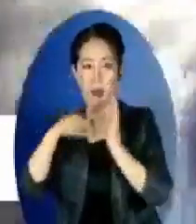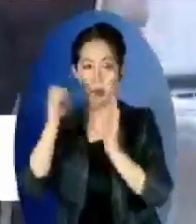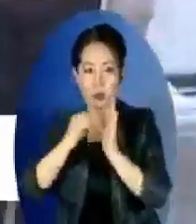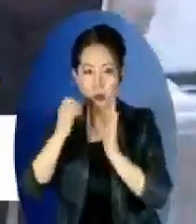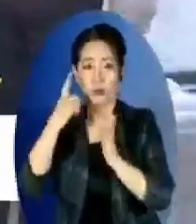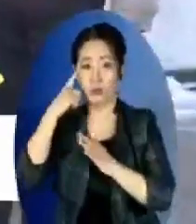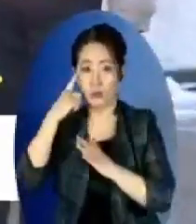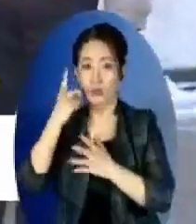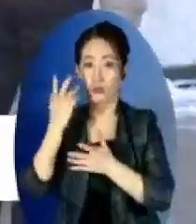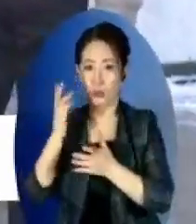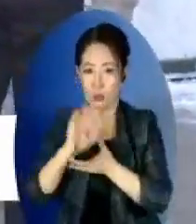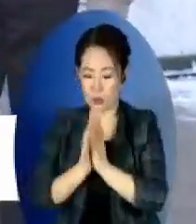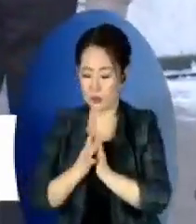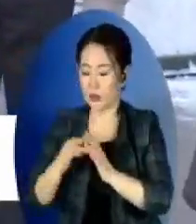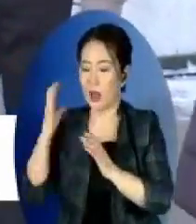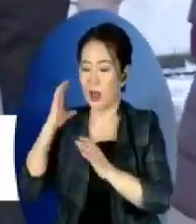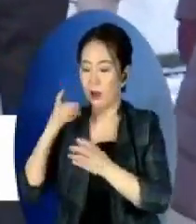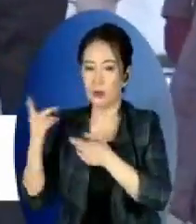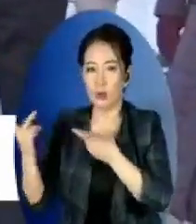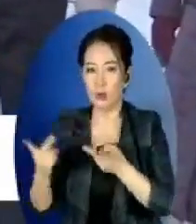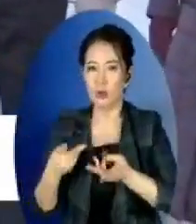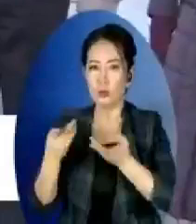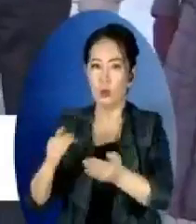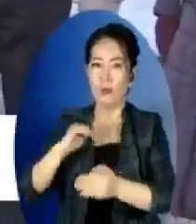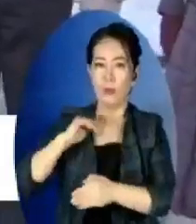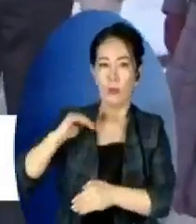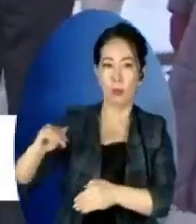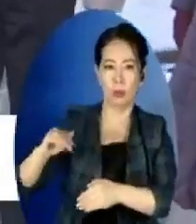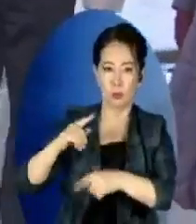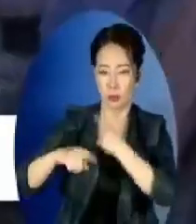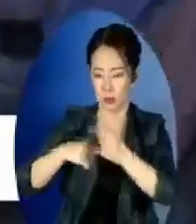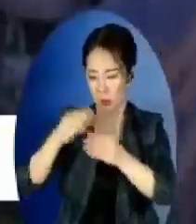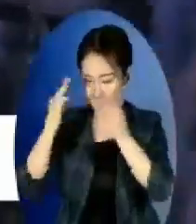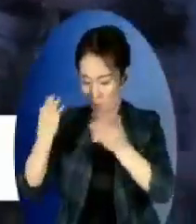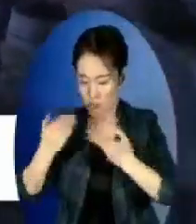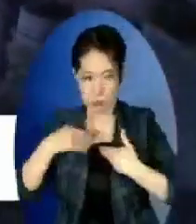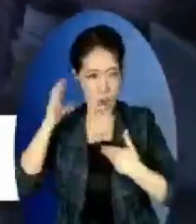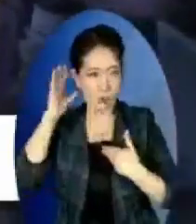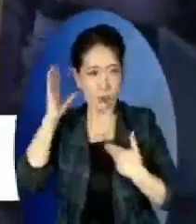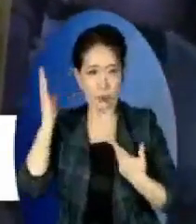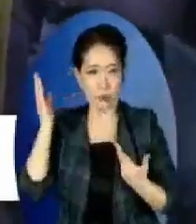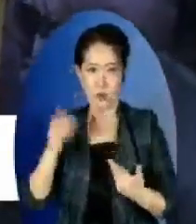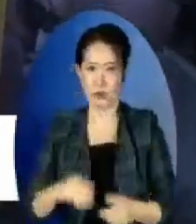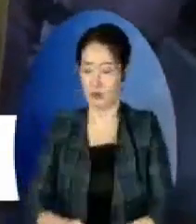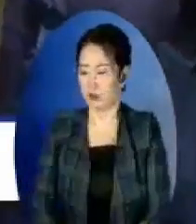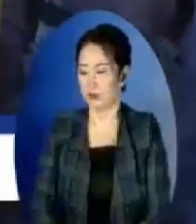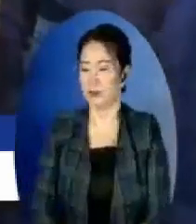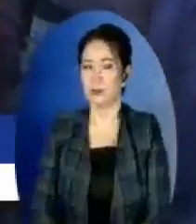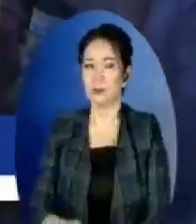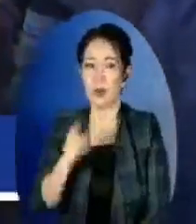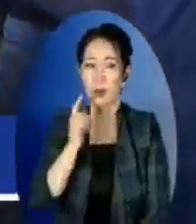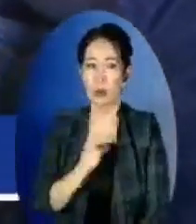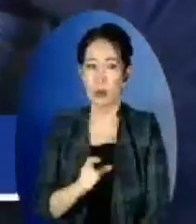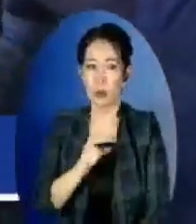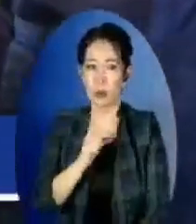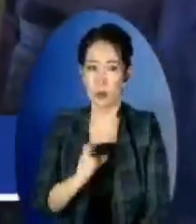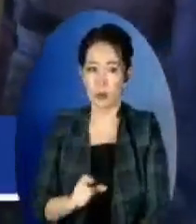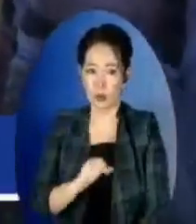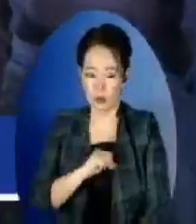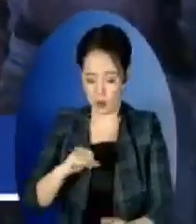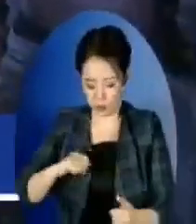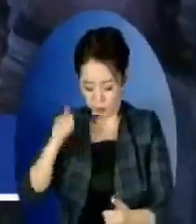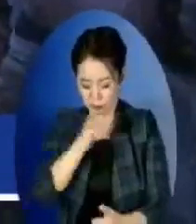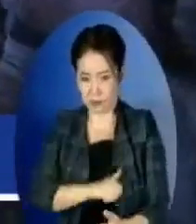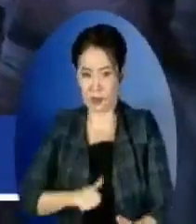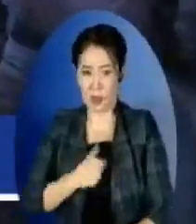мэдэж байгаа ч үйлчлэхгүй байх шийдвэр гарсныг мэдээгүй гэдгийг хэллээ. Хүн болгон ингээ өөрсдийг эрүүл үдийг